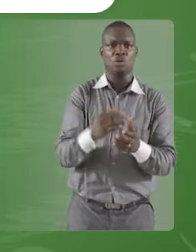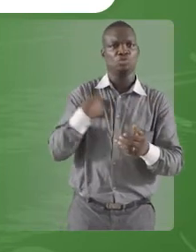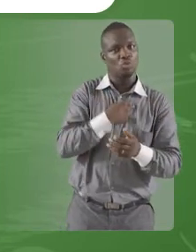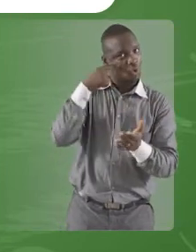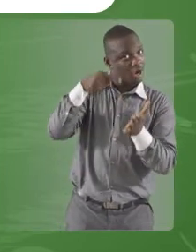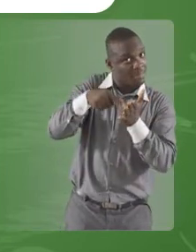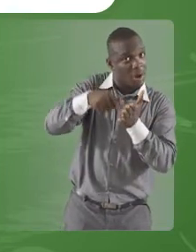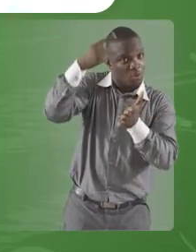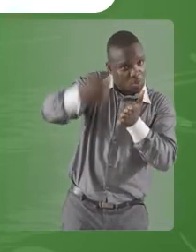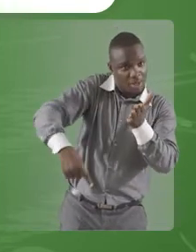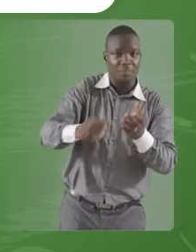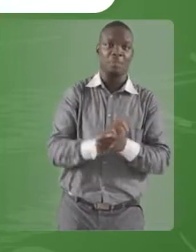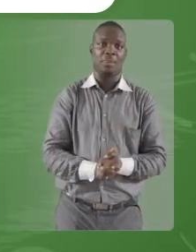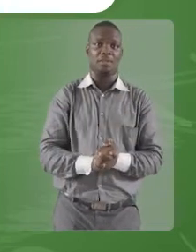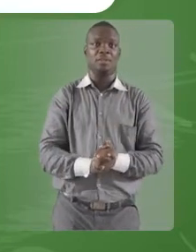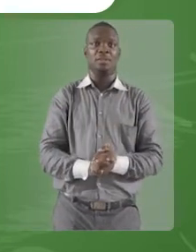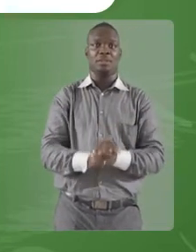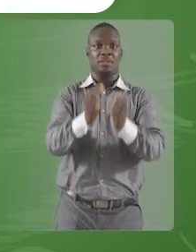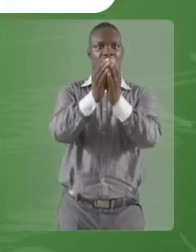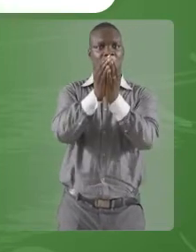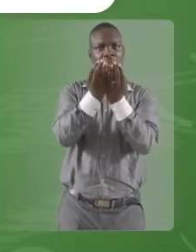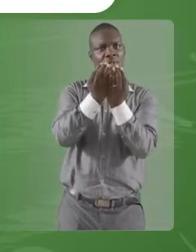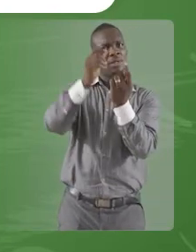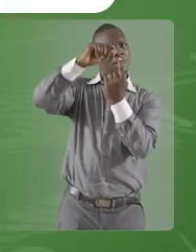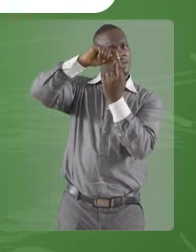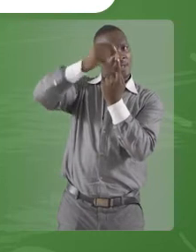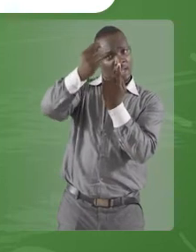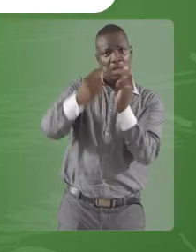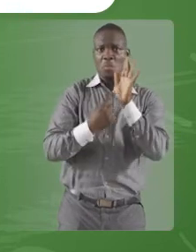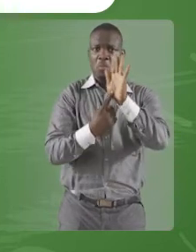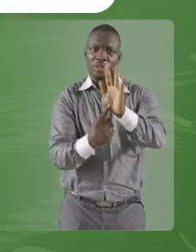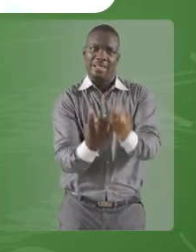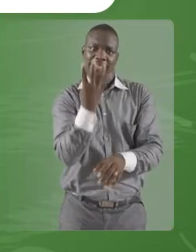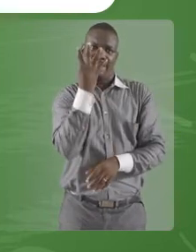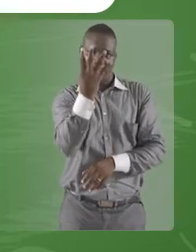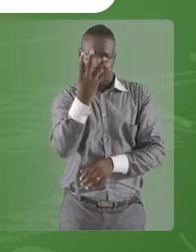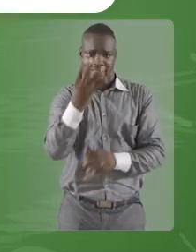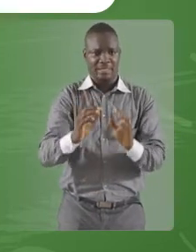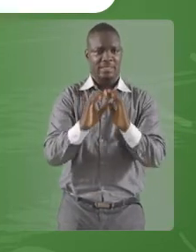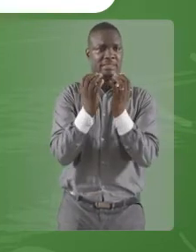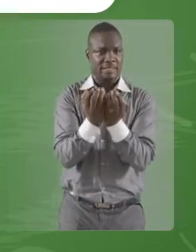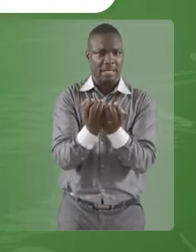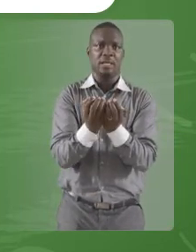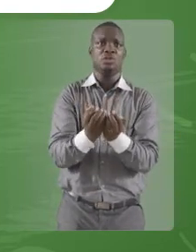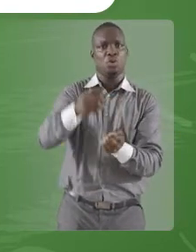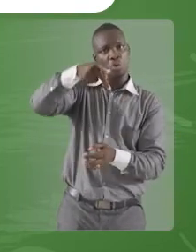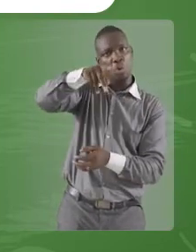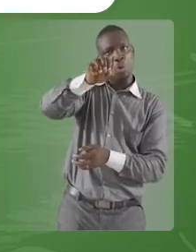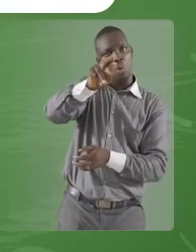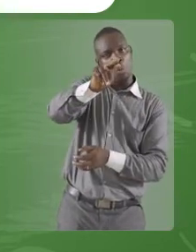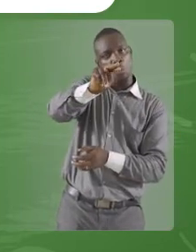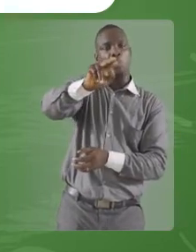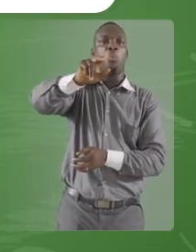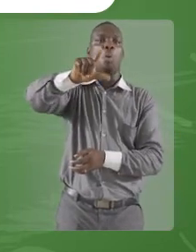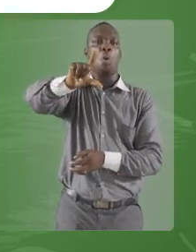faire? Alors, l'antenne jeune présente 4 sacs polliniques au niveau desquels se